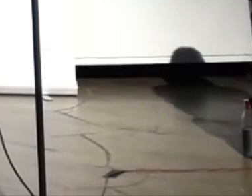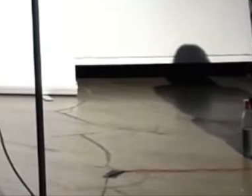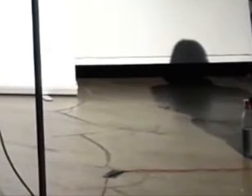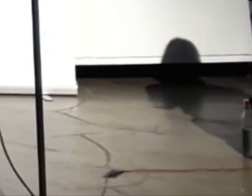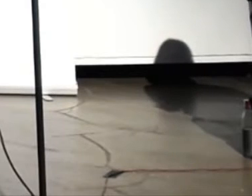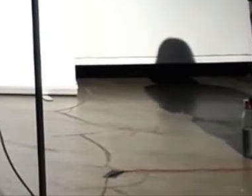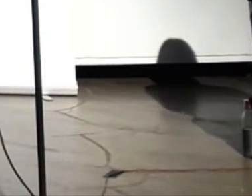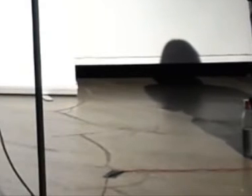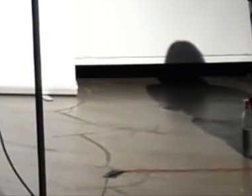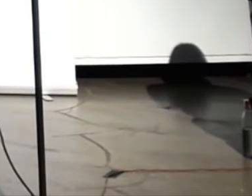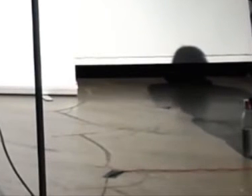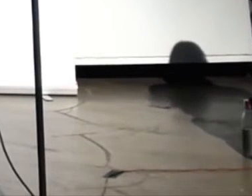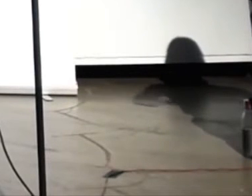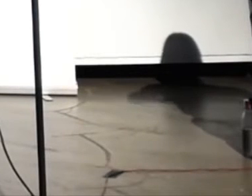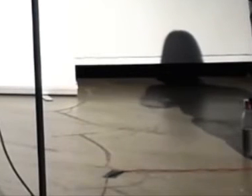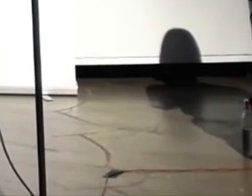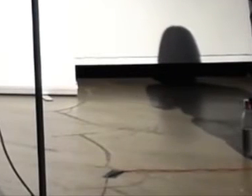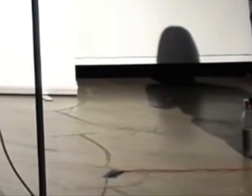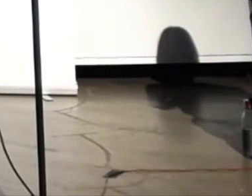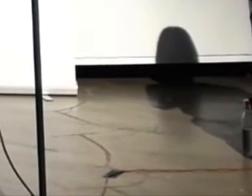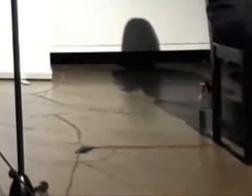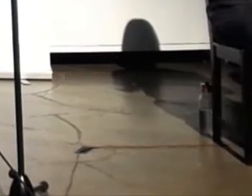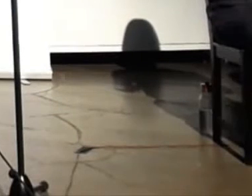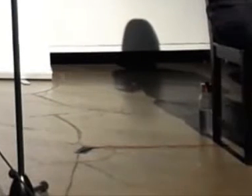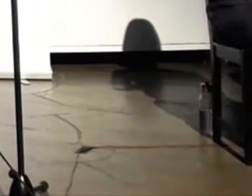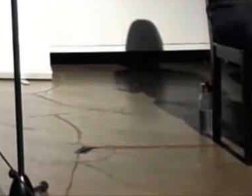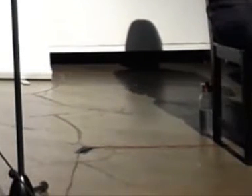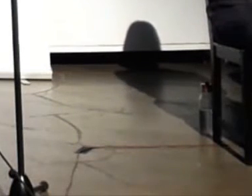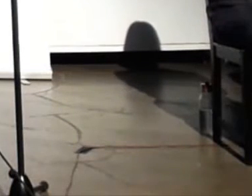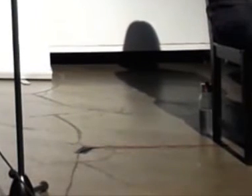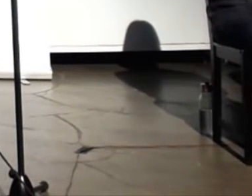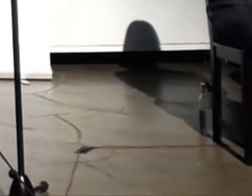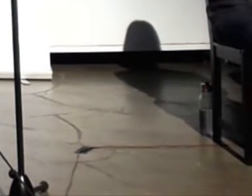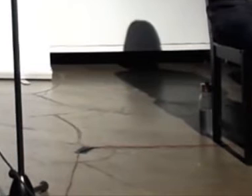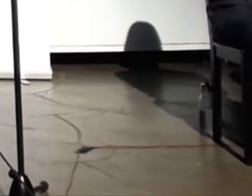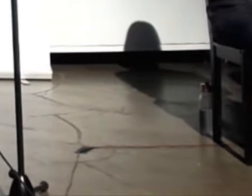liittyä meidän verkkosivujen kautta kulttuuri- ja kaikille palveluille.